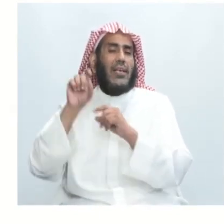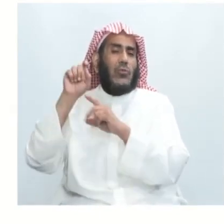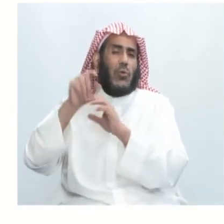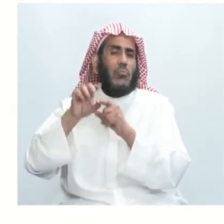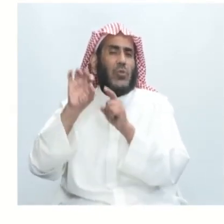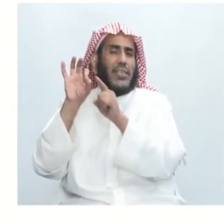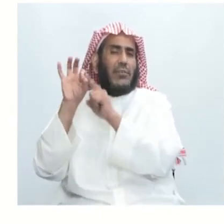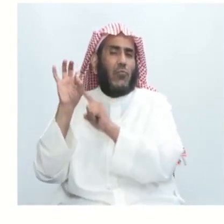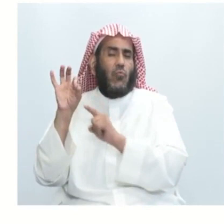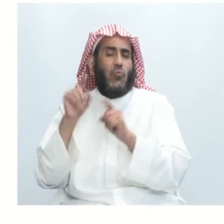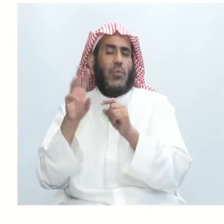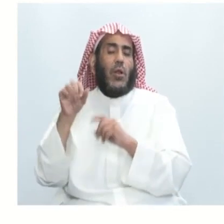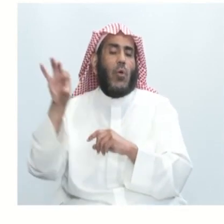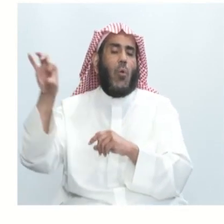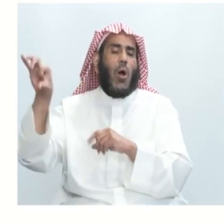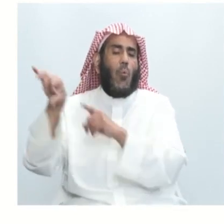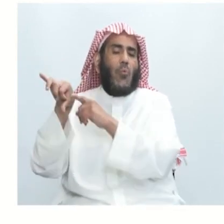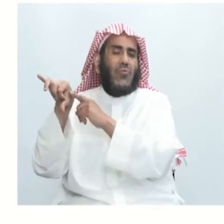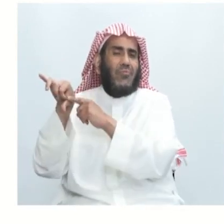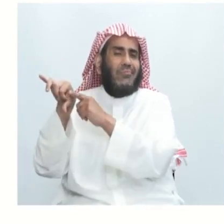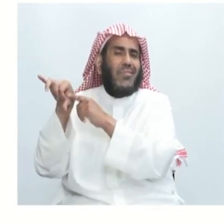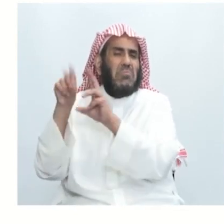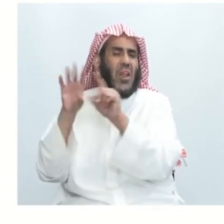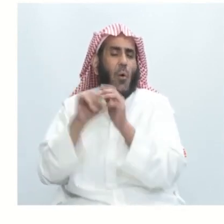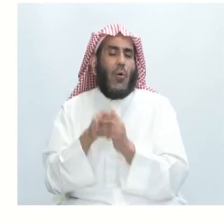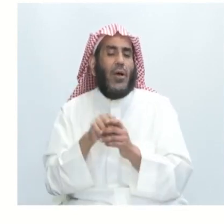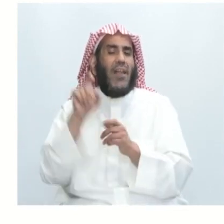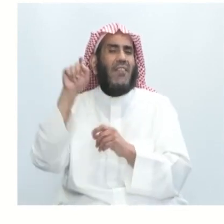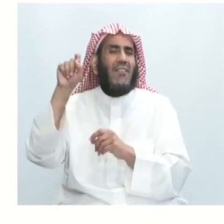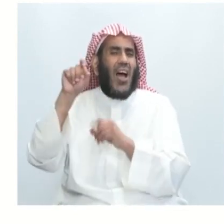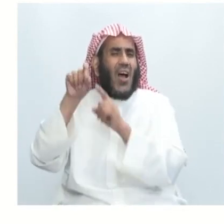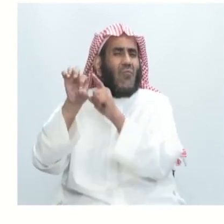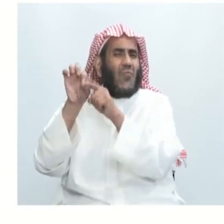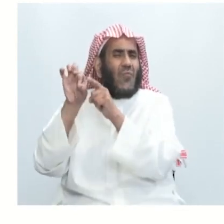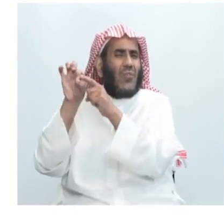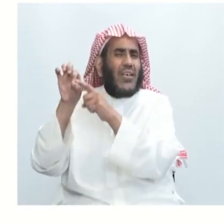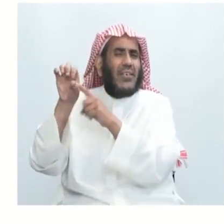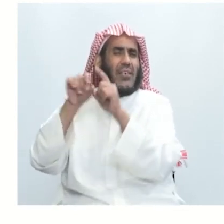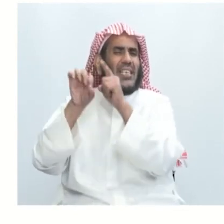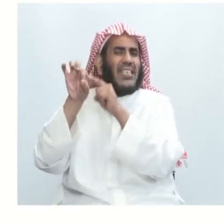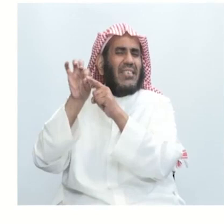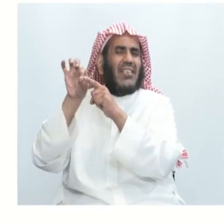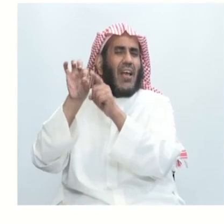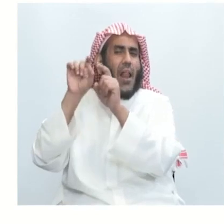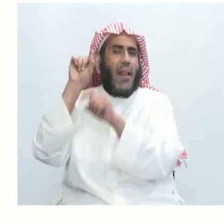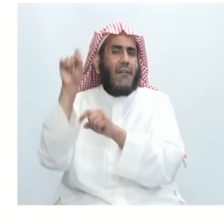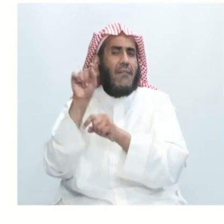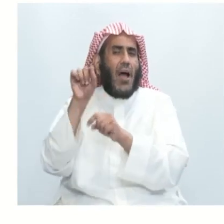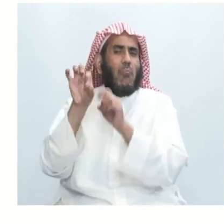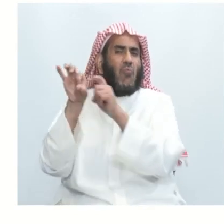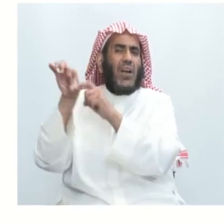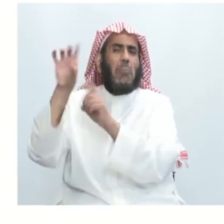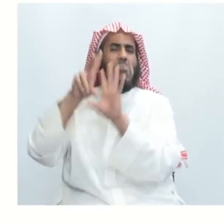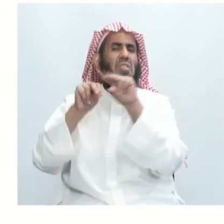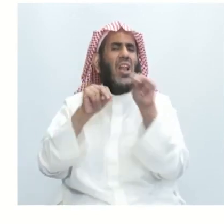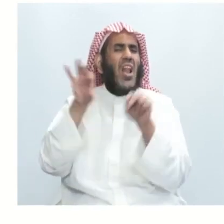مستديره مفرغه لاحظ هنا حرف الفاء راس مستديره مفرغه مفرغه